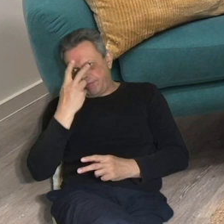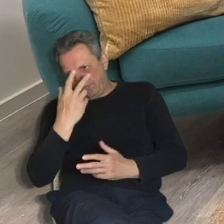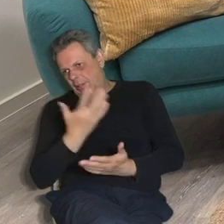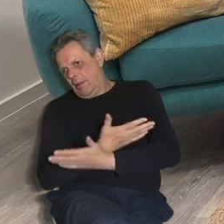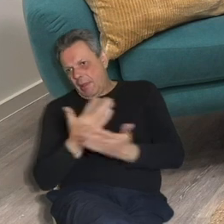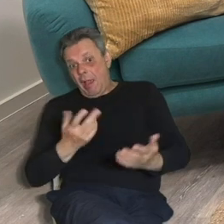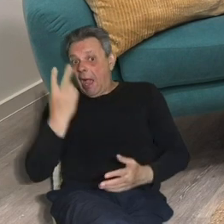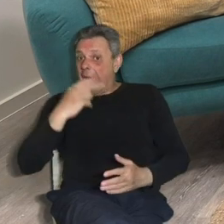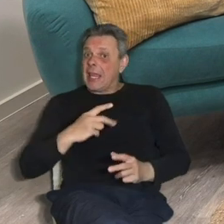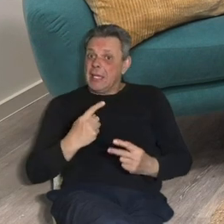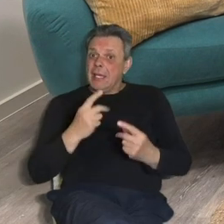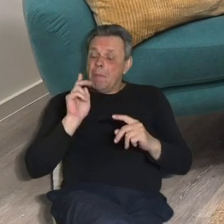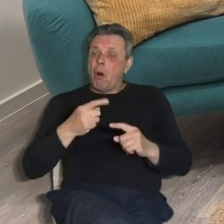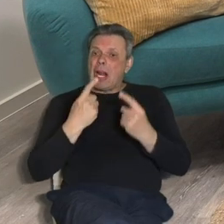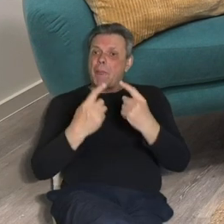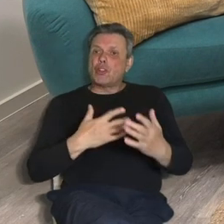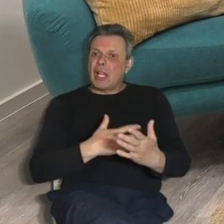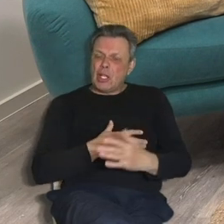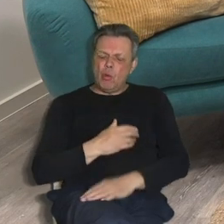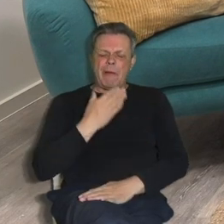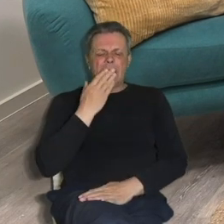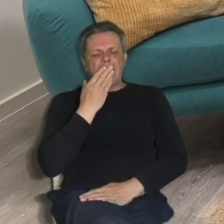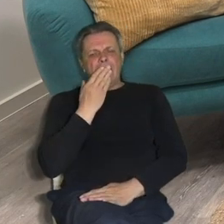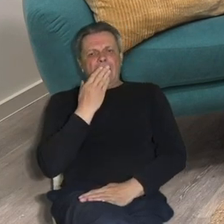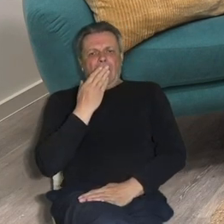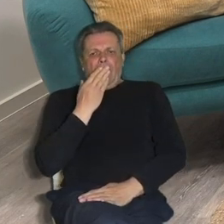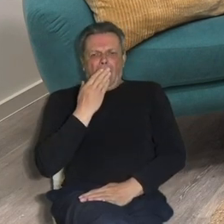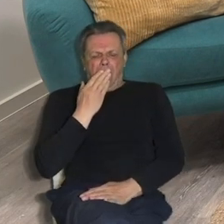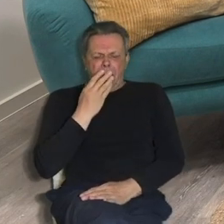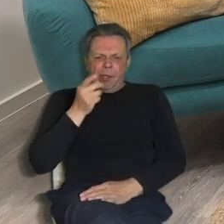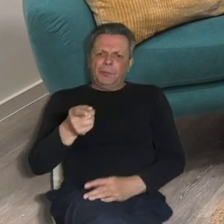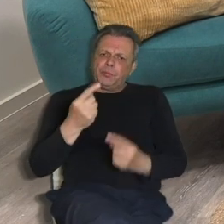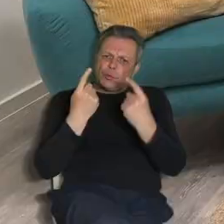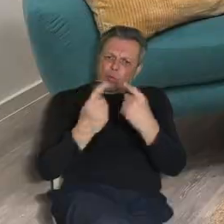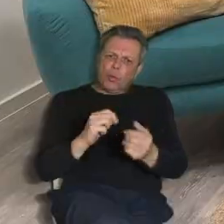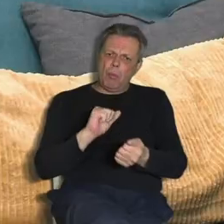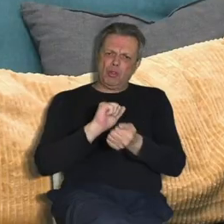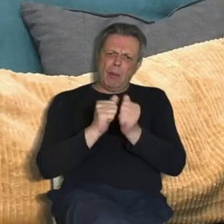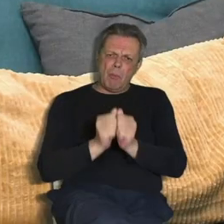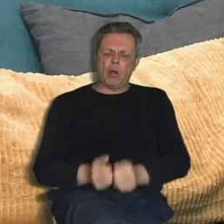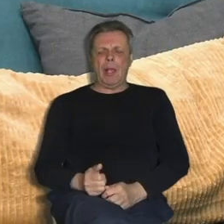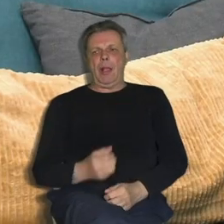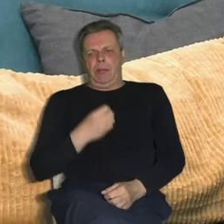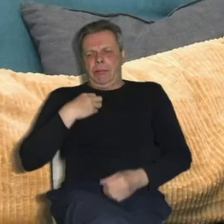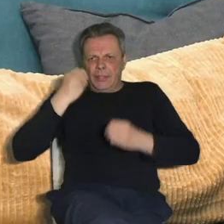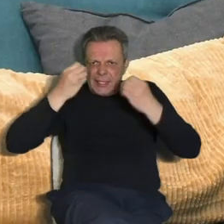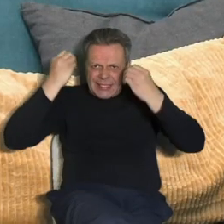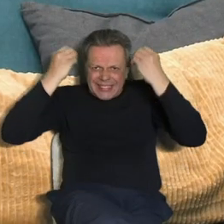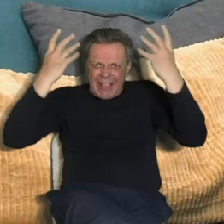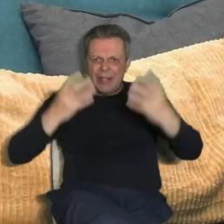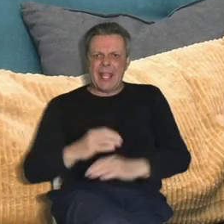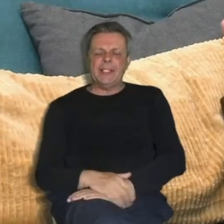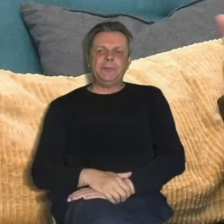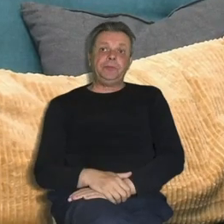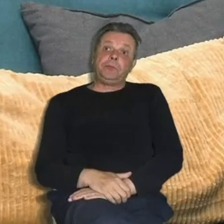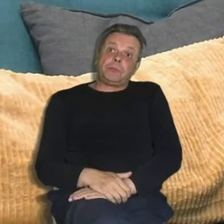zahtjeva nekakav rad na sebi i nekakvu borbu, nekakvo sazrijevanje. Tako da, ja sam sam u tom nekakvom želji